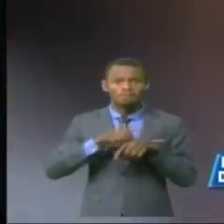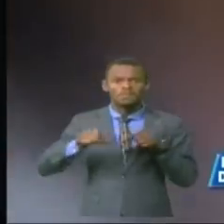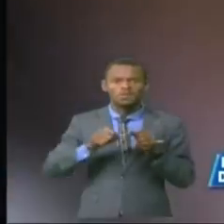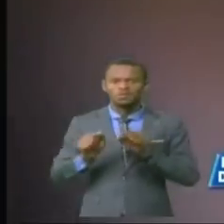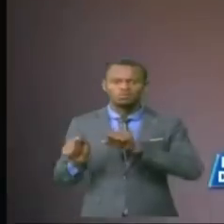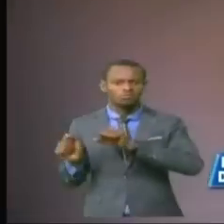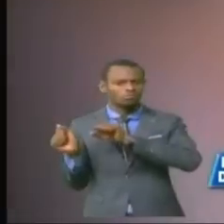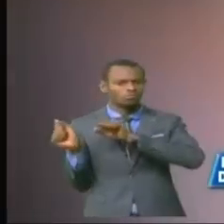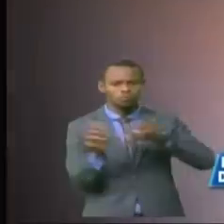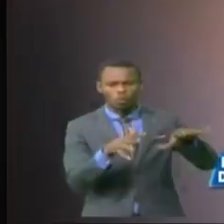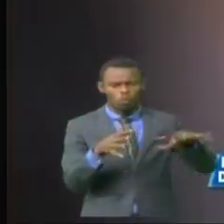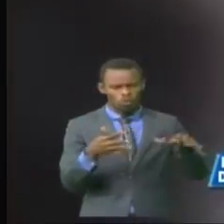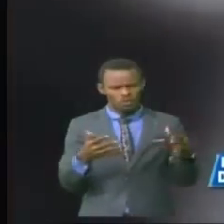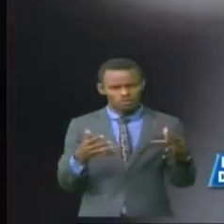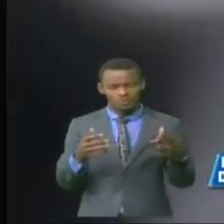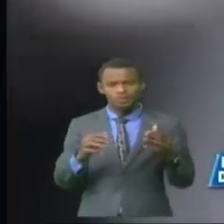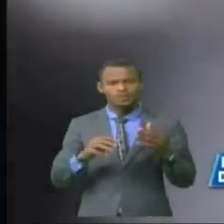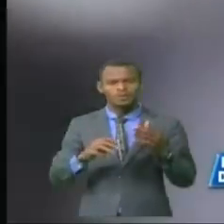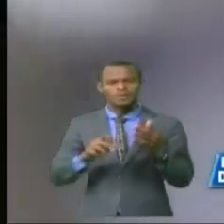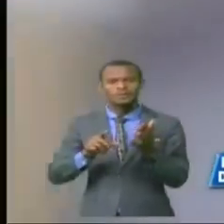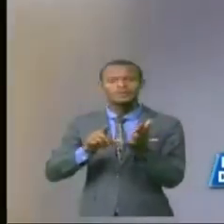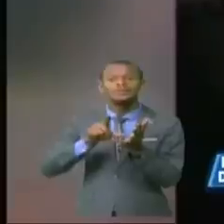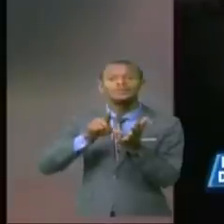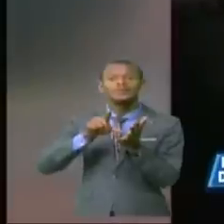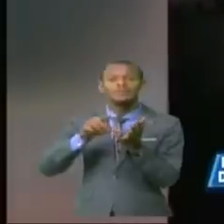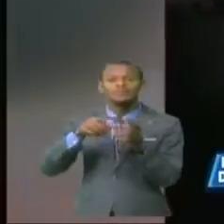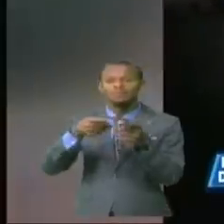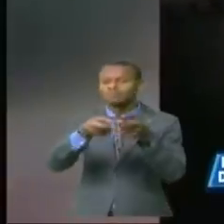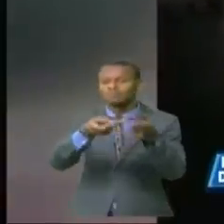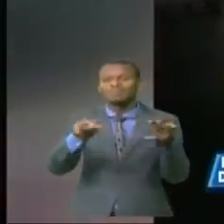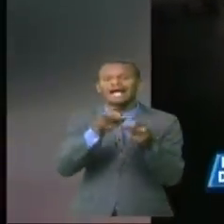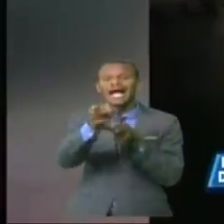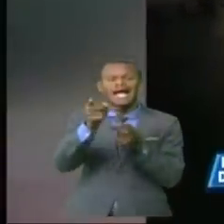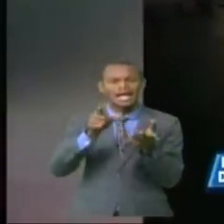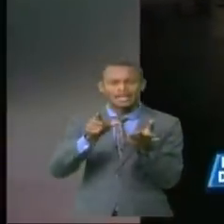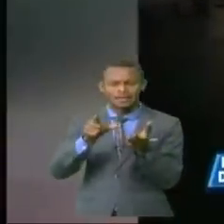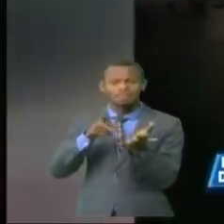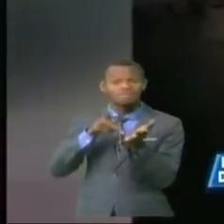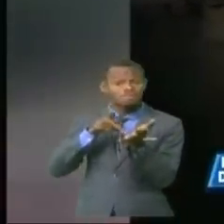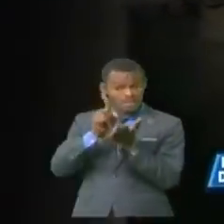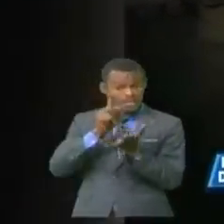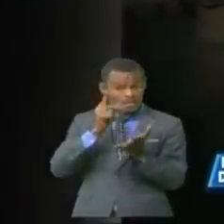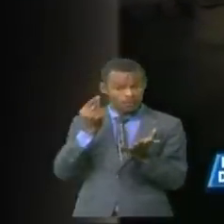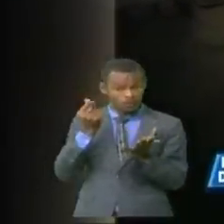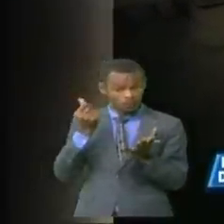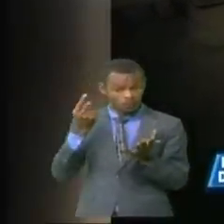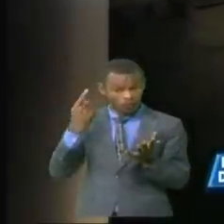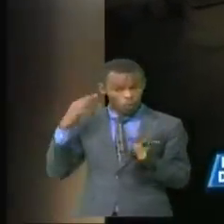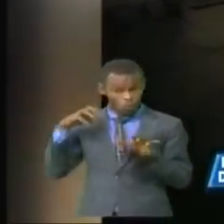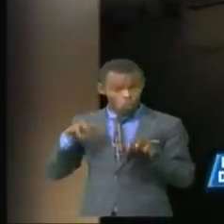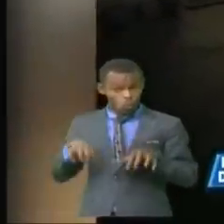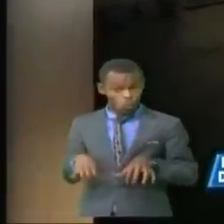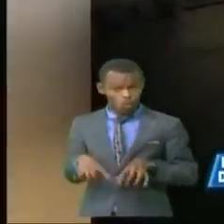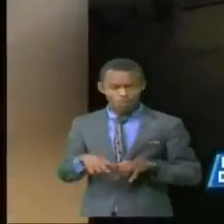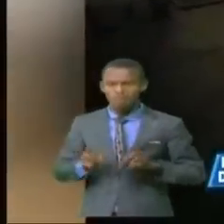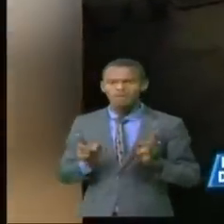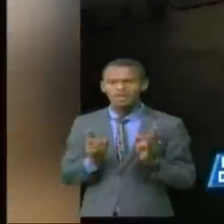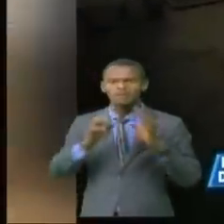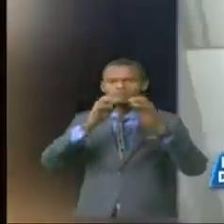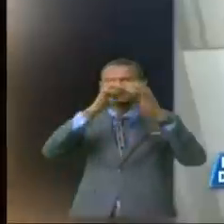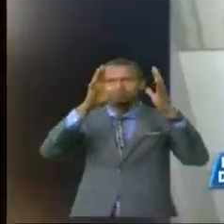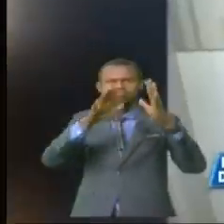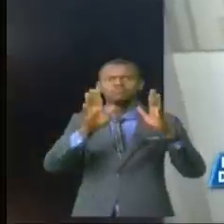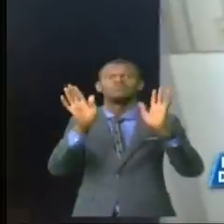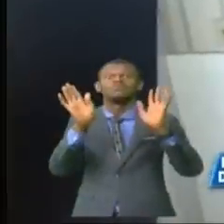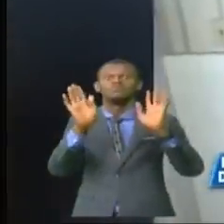trouve l'important bâtiment de la chancellerie congolaise depuis des années. Et de ce fait, l'ambassade de la RDC est abritée dans